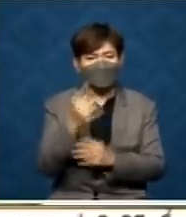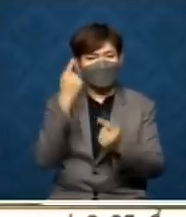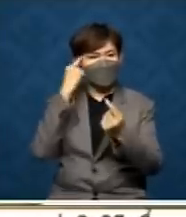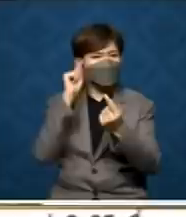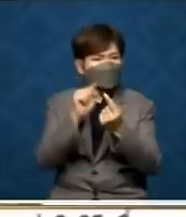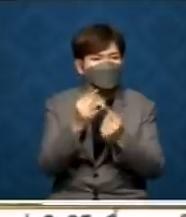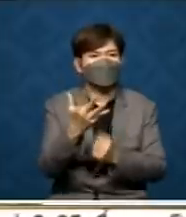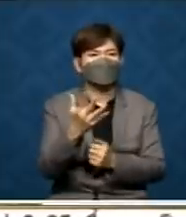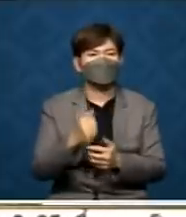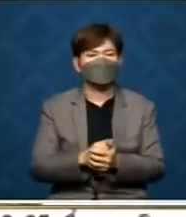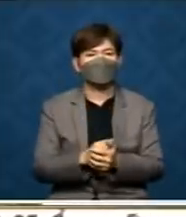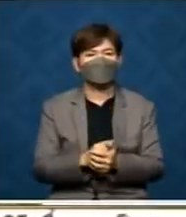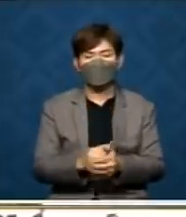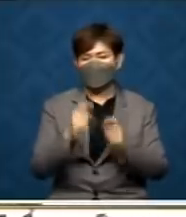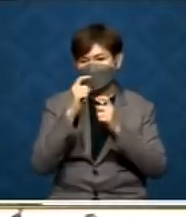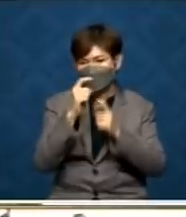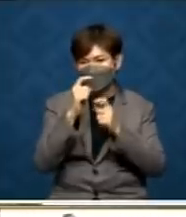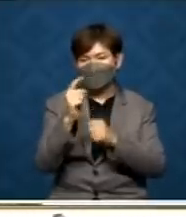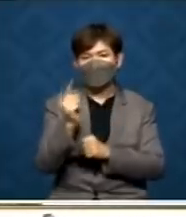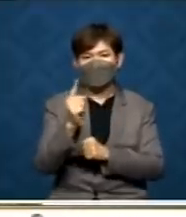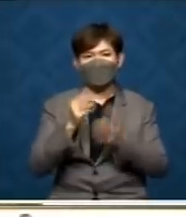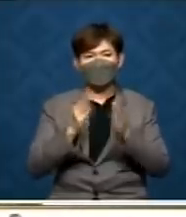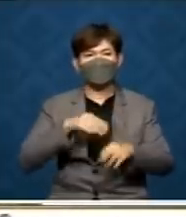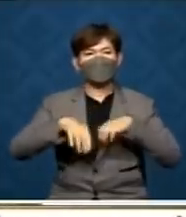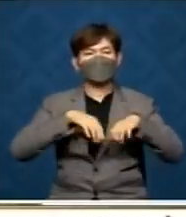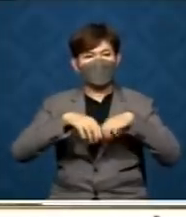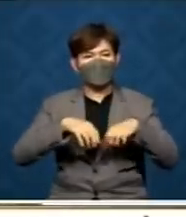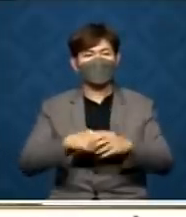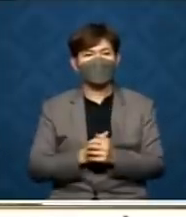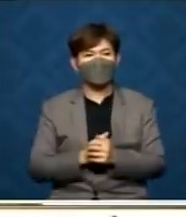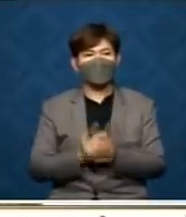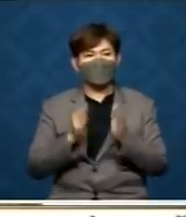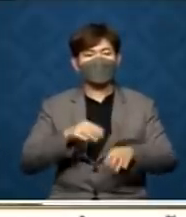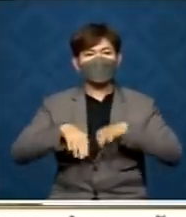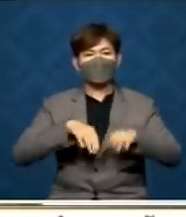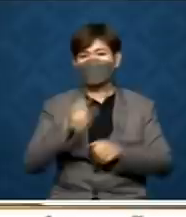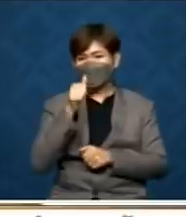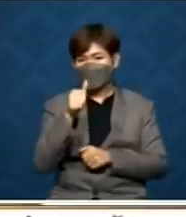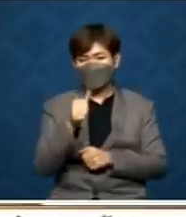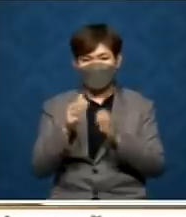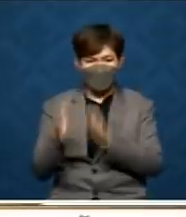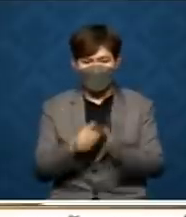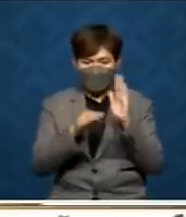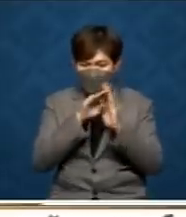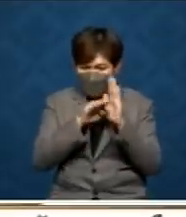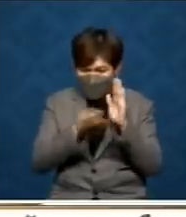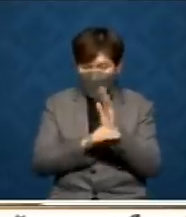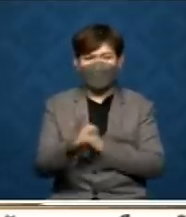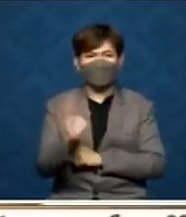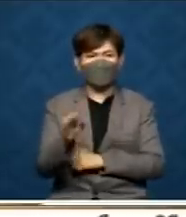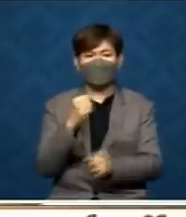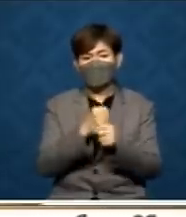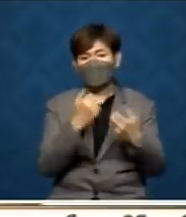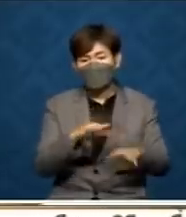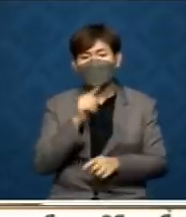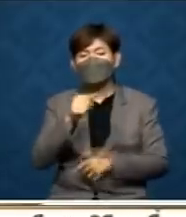หมายนี่คือตัวอันตรายเลยของนักบริหารนักบริหารที่ดีอย่าไปเน้นกระบวนการแต่ทำแล้ว